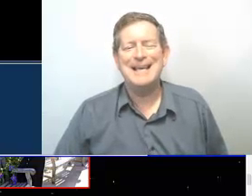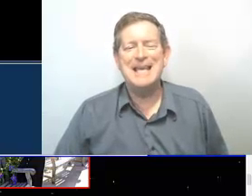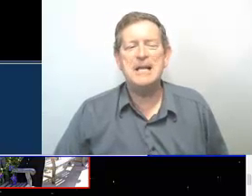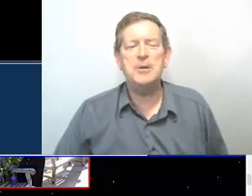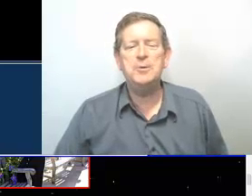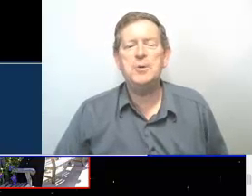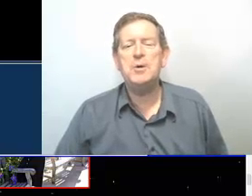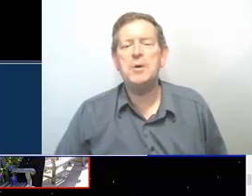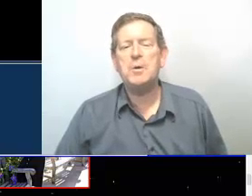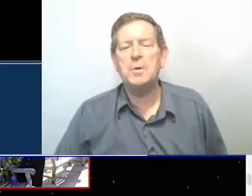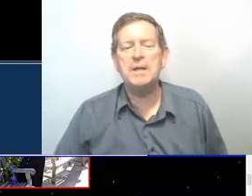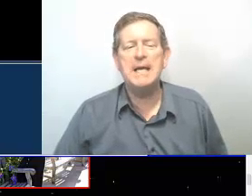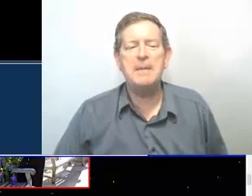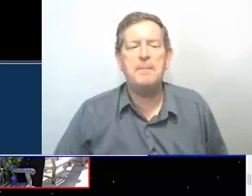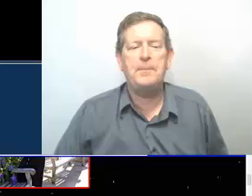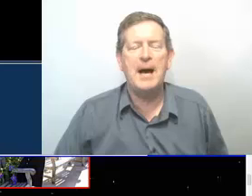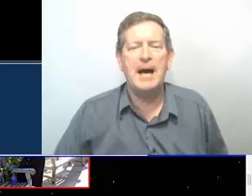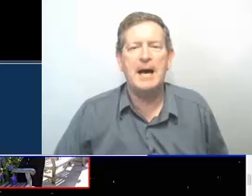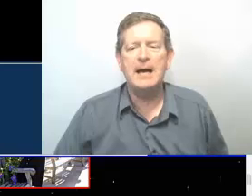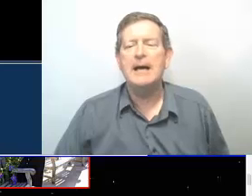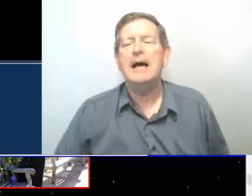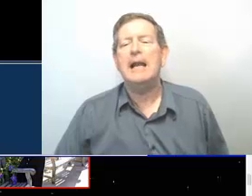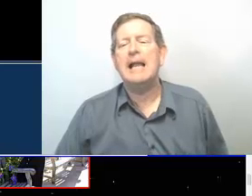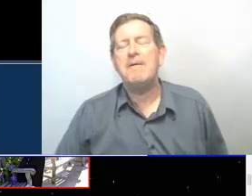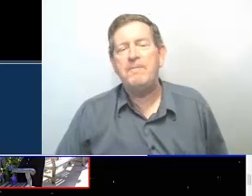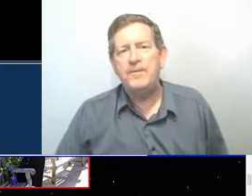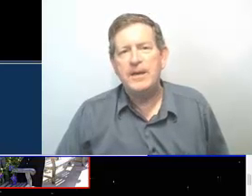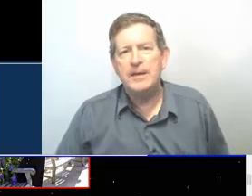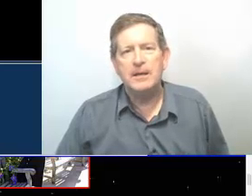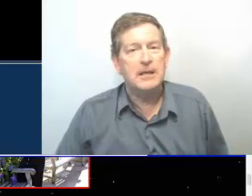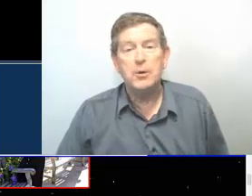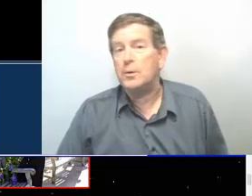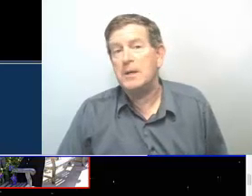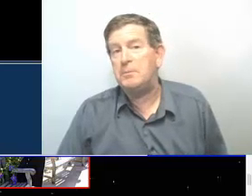Voilà. Il ne connaît pas